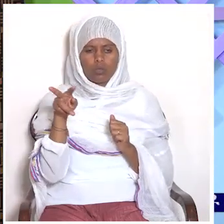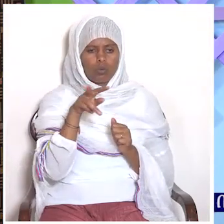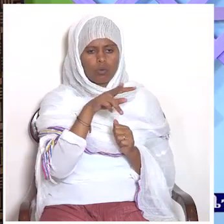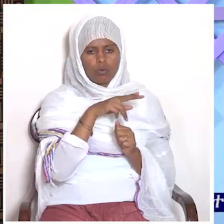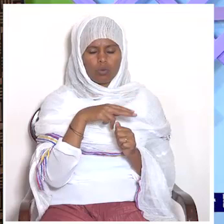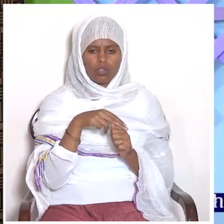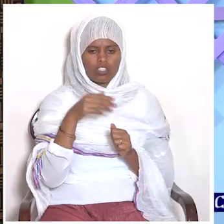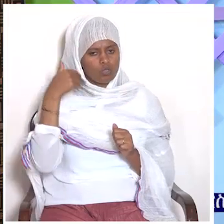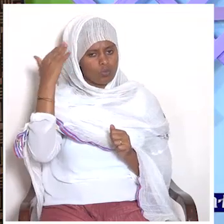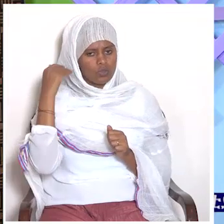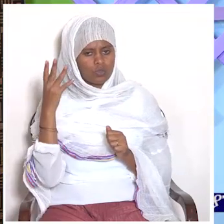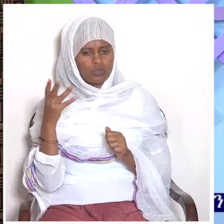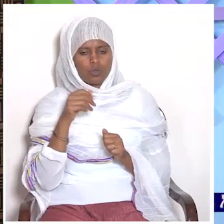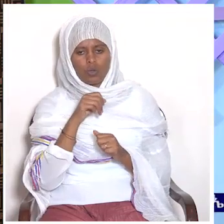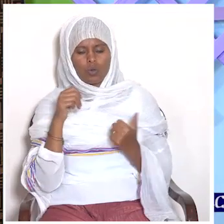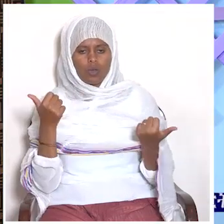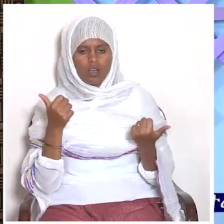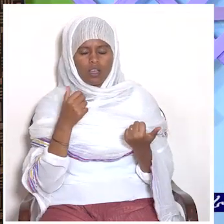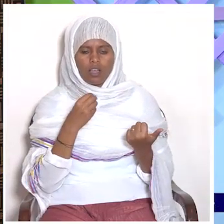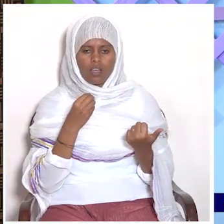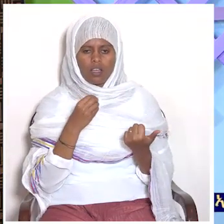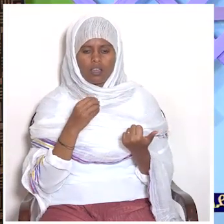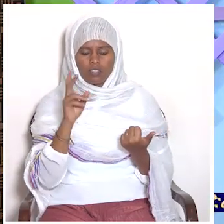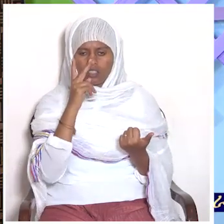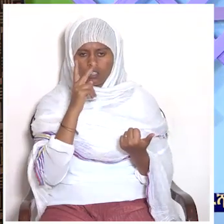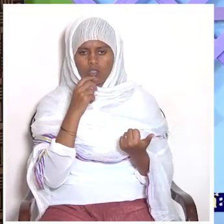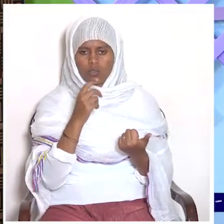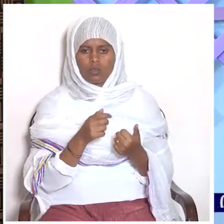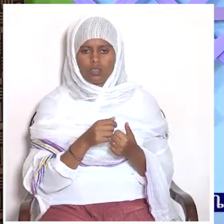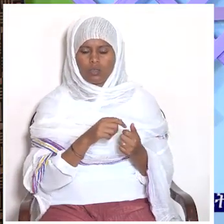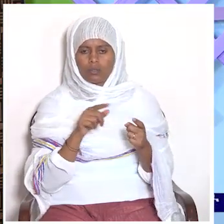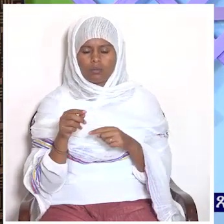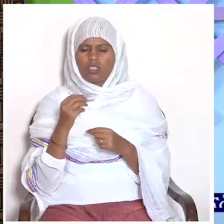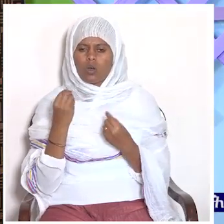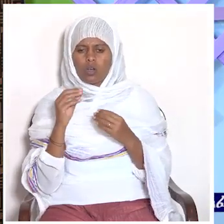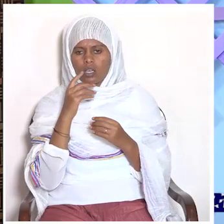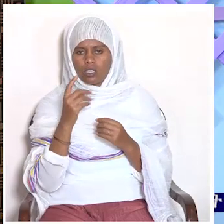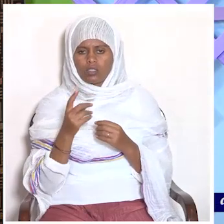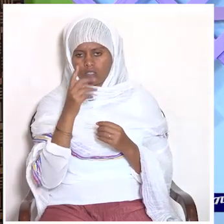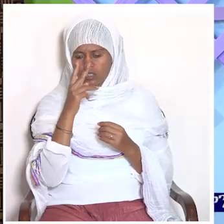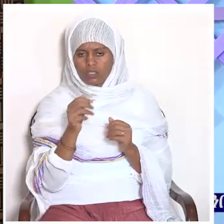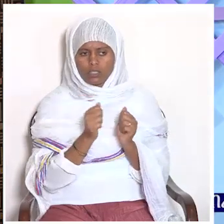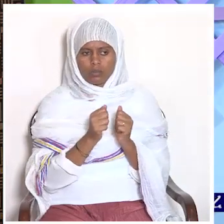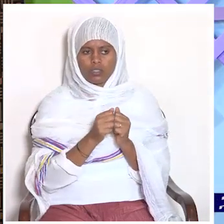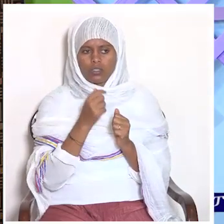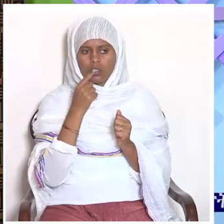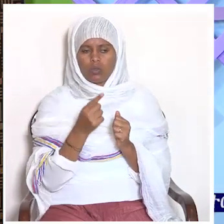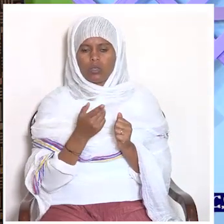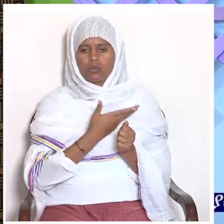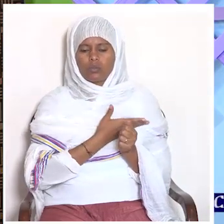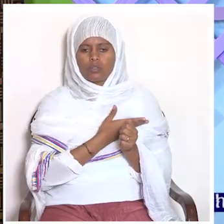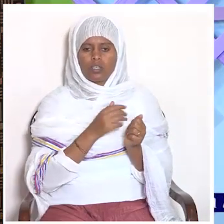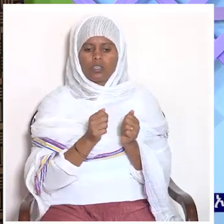ንብረቱ ርዩ ቴክታ ቴክታ ይብላ ኣብየት ትብሎ ንዕን ይራእይ ኢሉ መፅያ ይህ እንተ ኮንካ ኢላ ትሪኦ ዘለኹ ንብረት